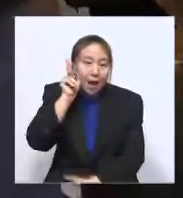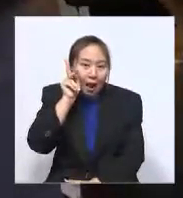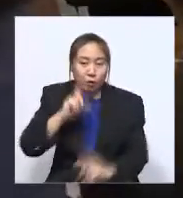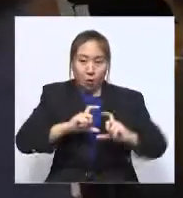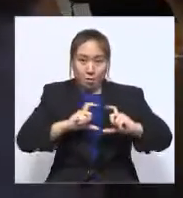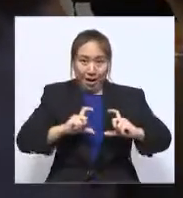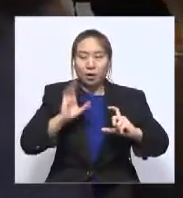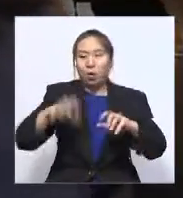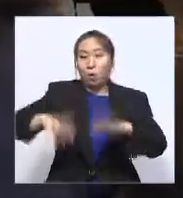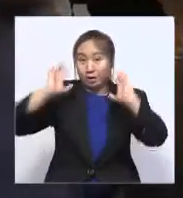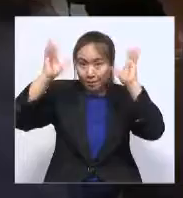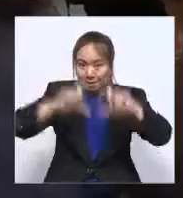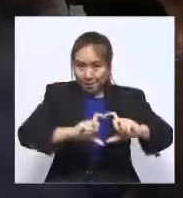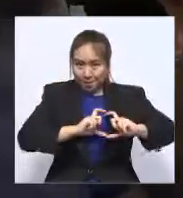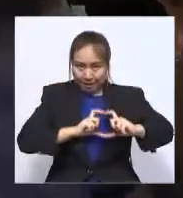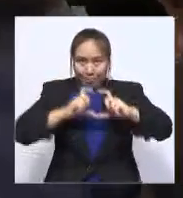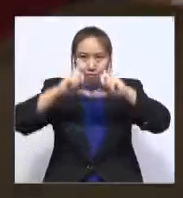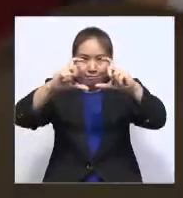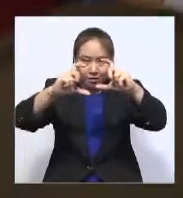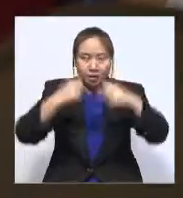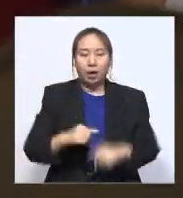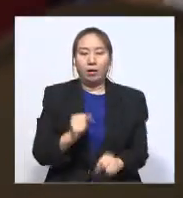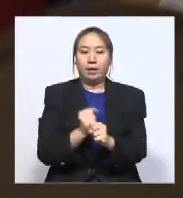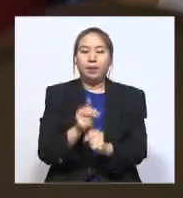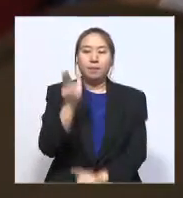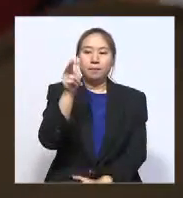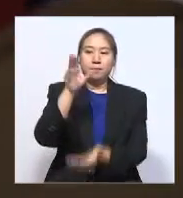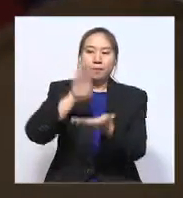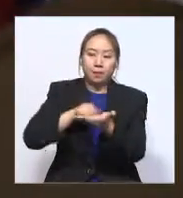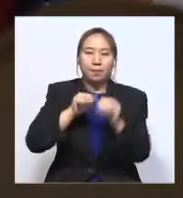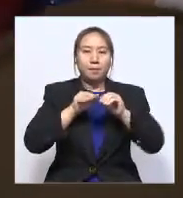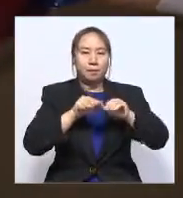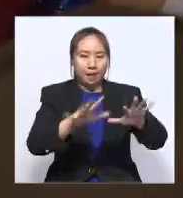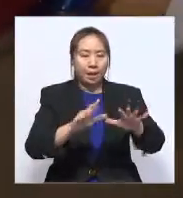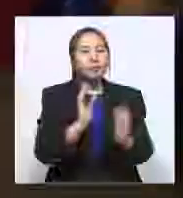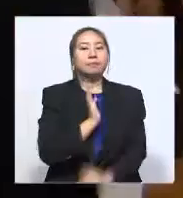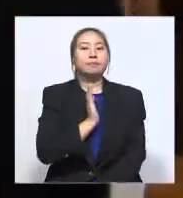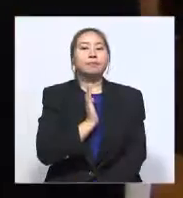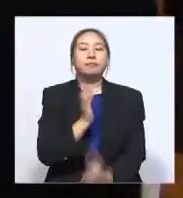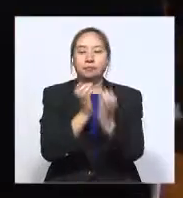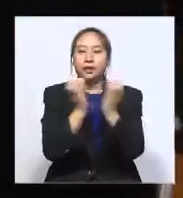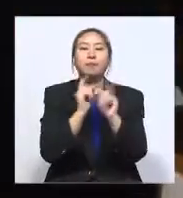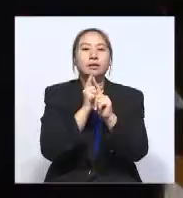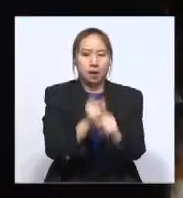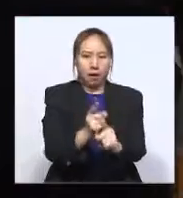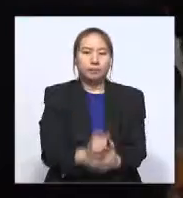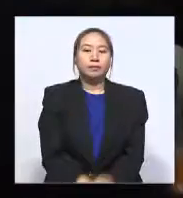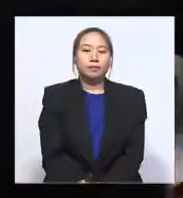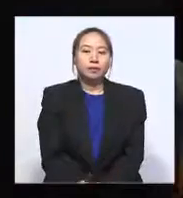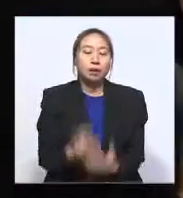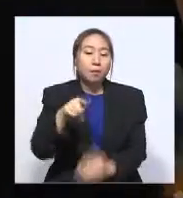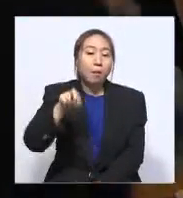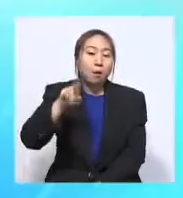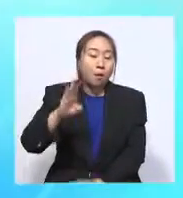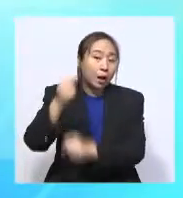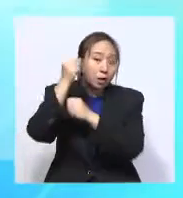ที่ต้นสังกัดออกให้พร้อมวางตัวแล้วก็รายงานข่าวตามกรอบจริยธรรมของวิชาชีพสื่ออย่างเคร่งครัดนะคะสำหรับพรบ.การชุม